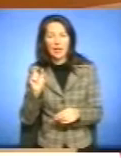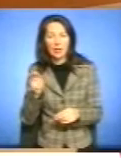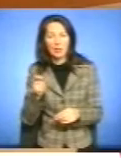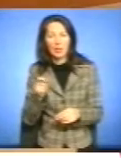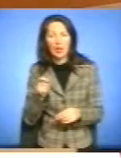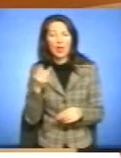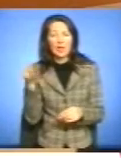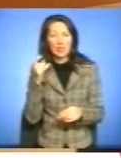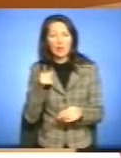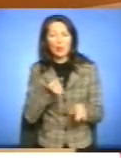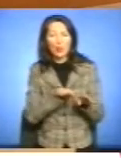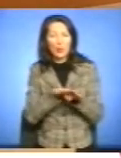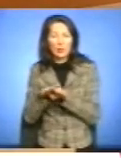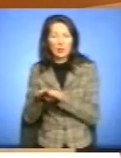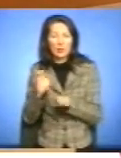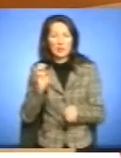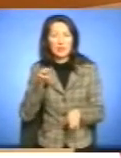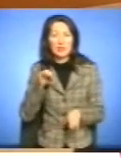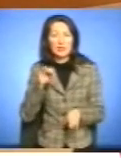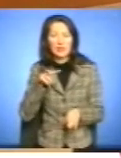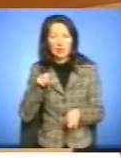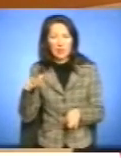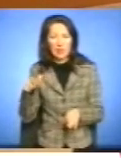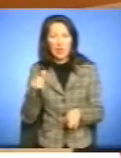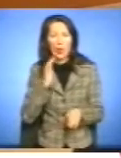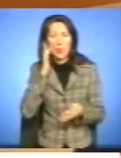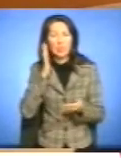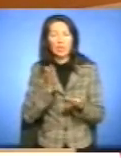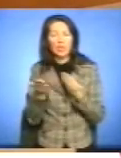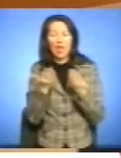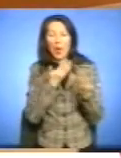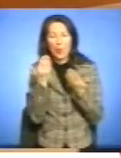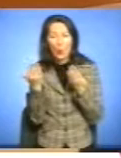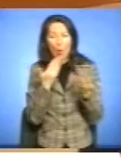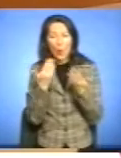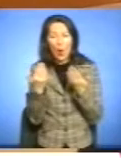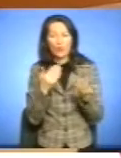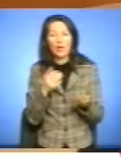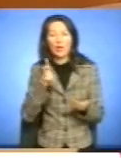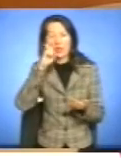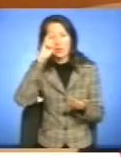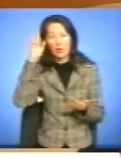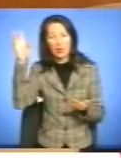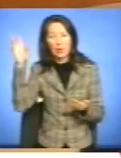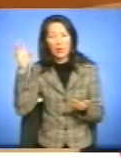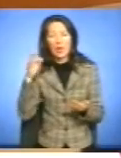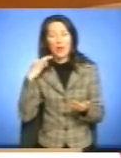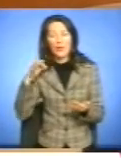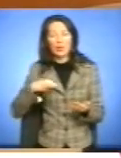порівнюється стилістика політичних промов видатних французьких діячів Оланда